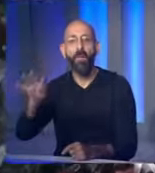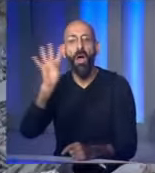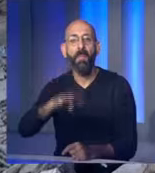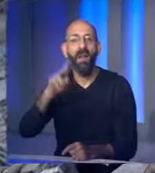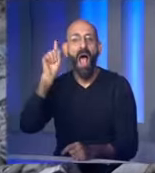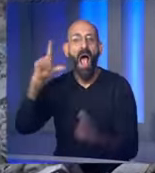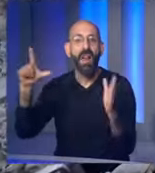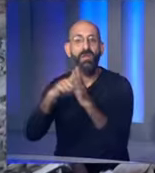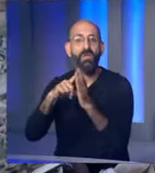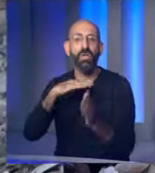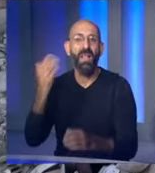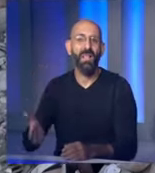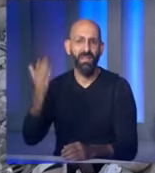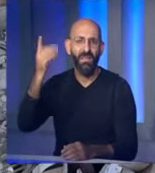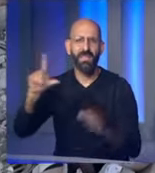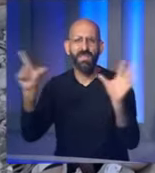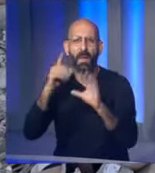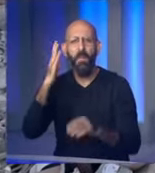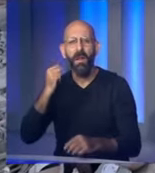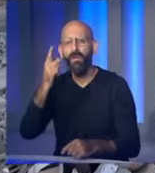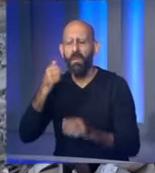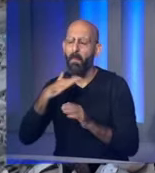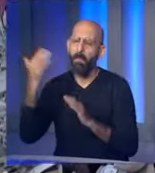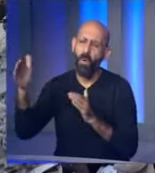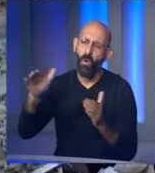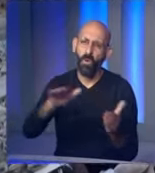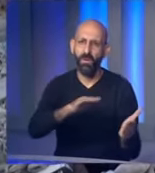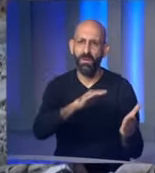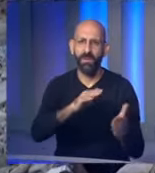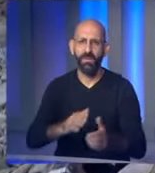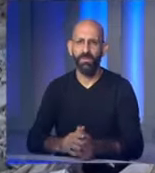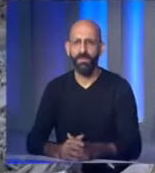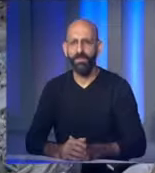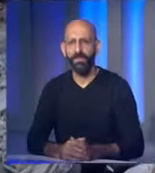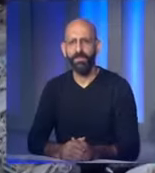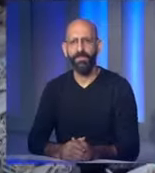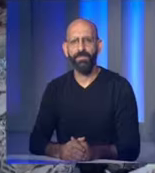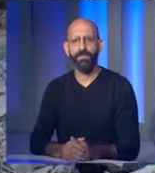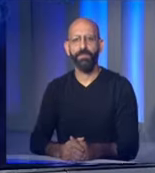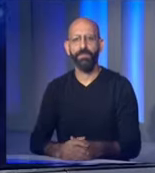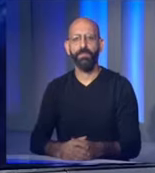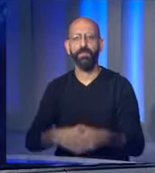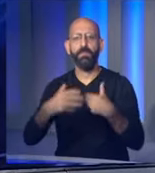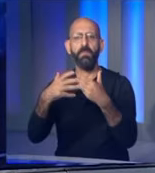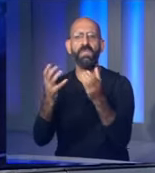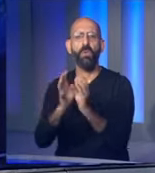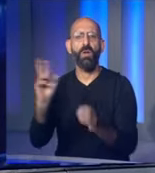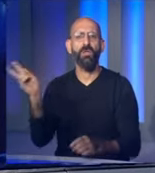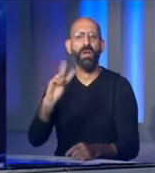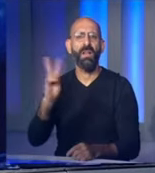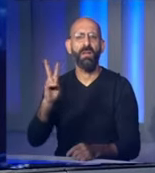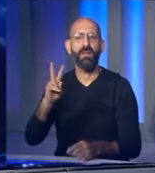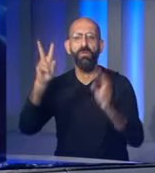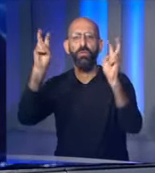44000 شهيد في غزه و 70% من هم نساء واطفال مجموعه